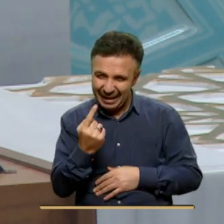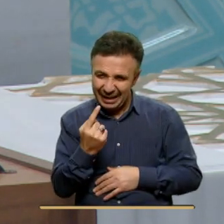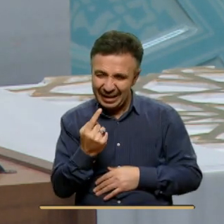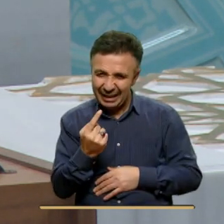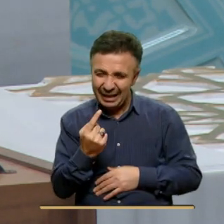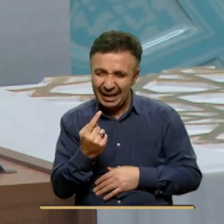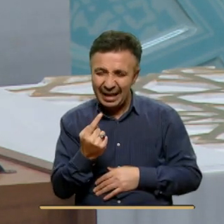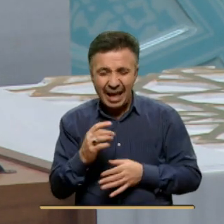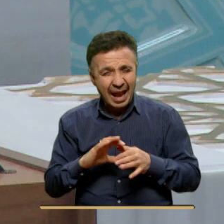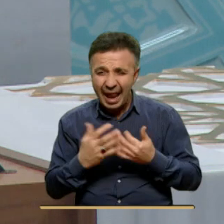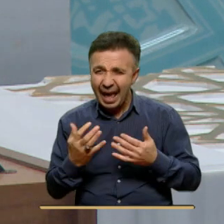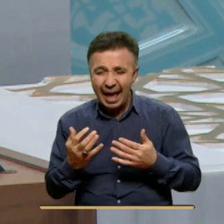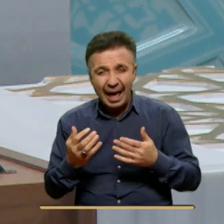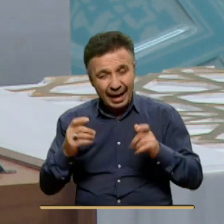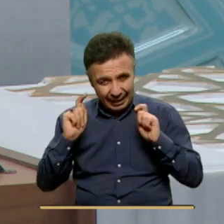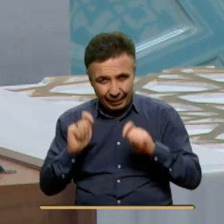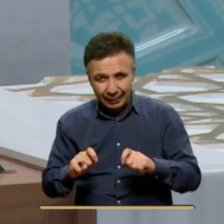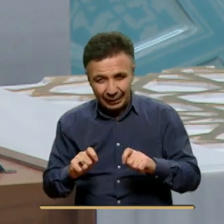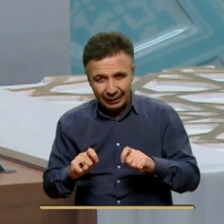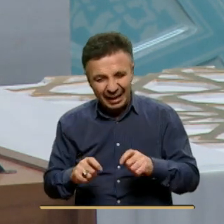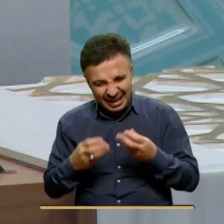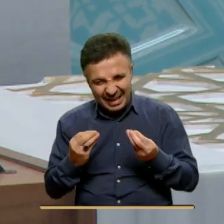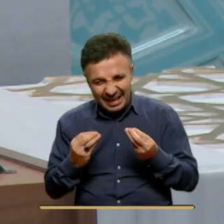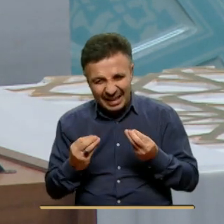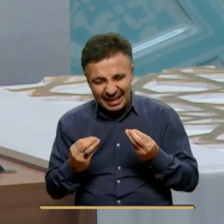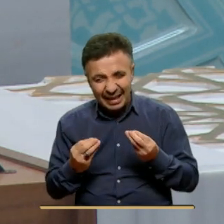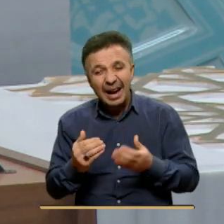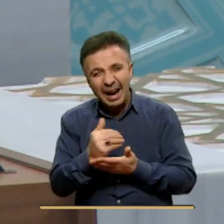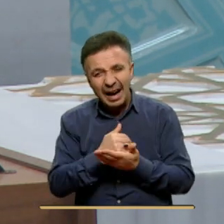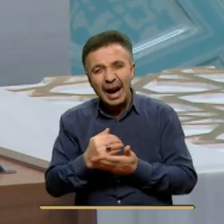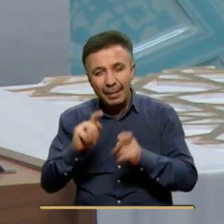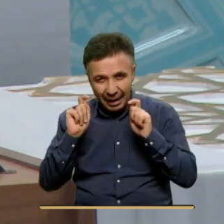amel işlediğinden, neye hizmet ettiğinden